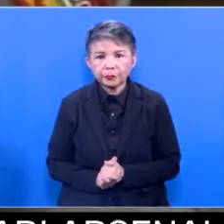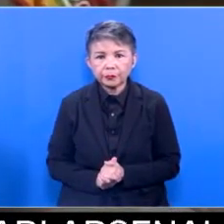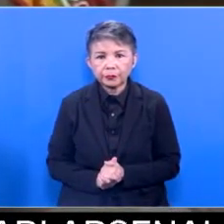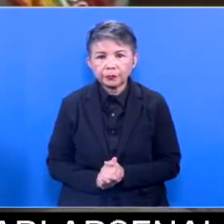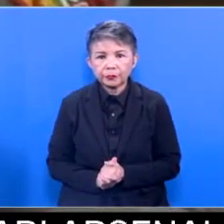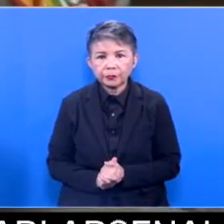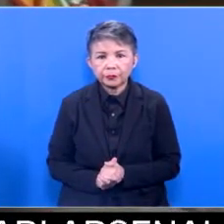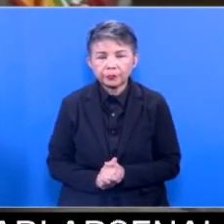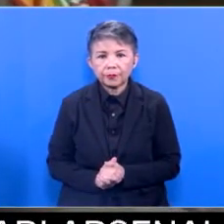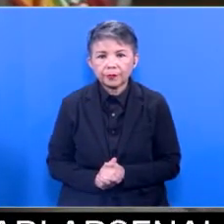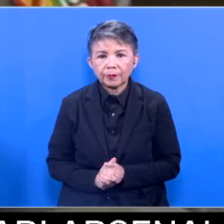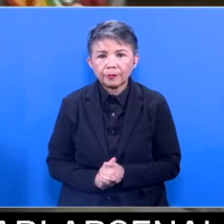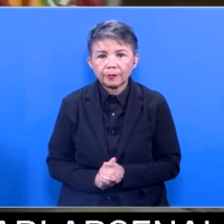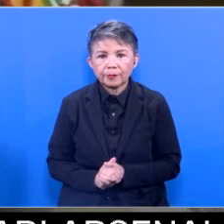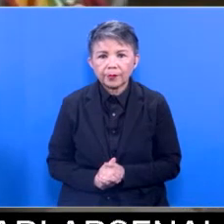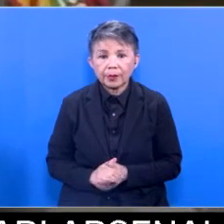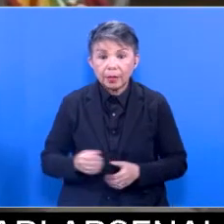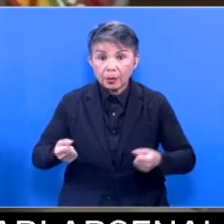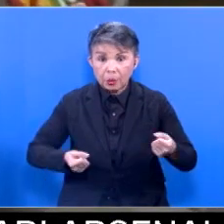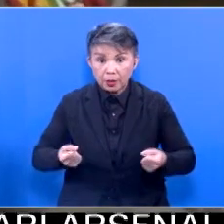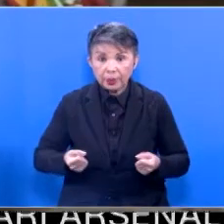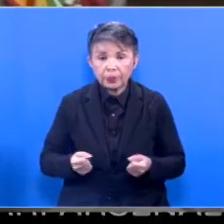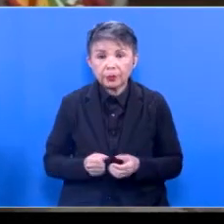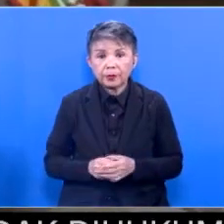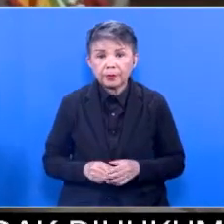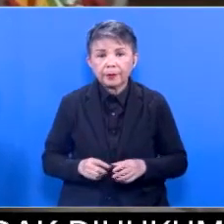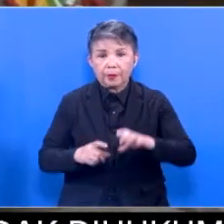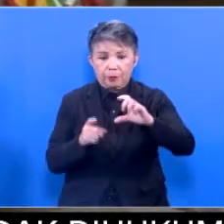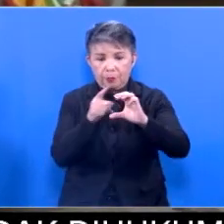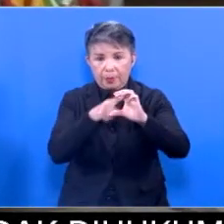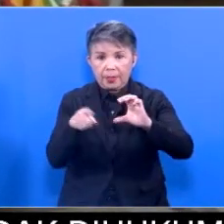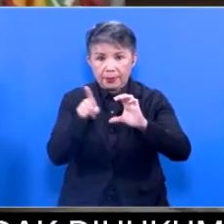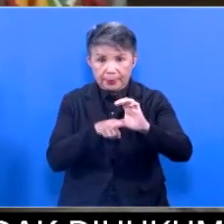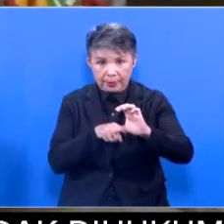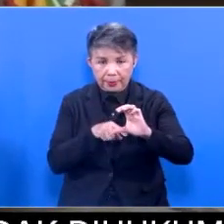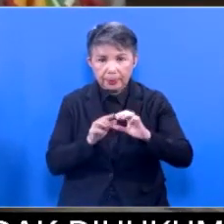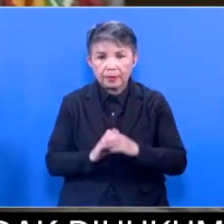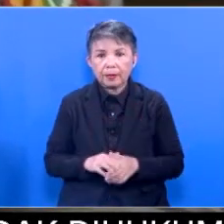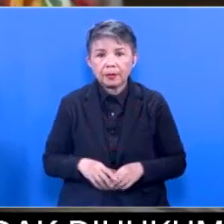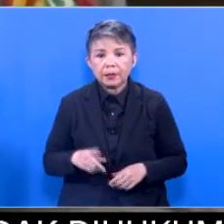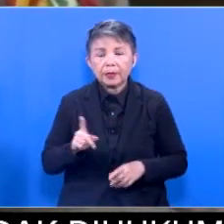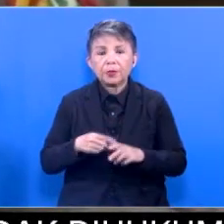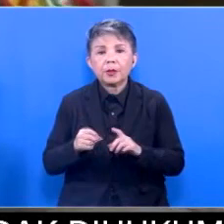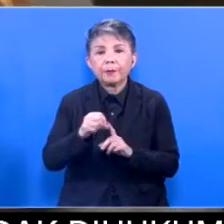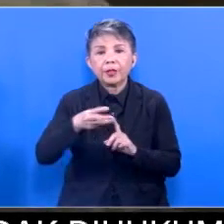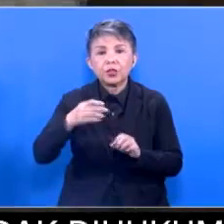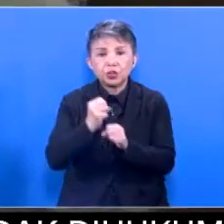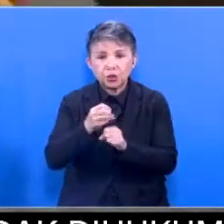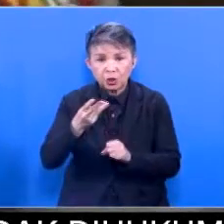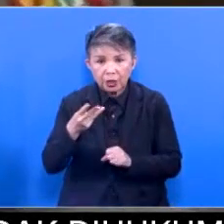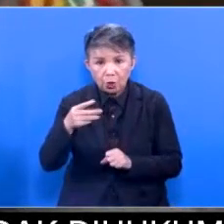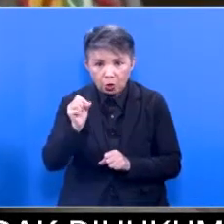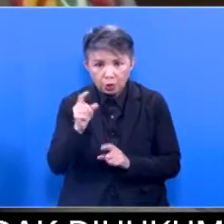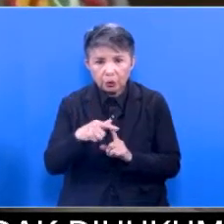Menyerempet atau bertabrakan dengan kendaraan Mercy dan kendaraan Peugeot warna putih. Yang nanti akan